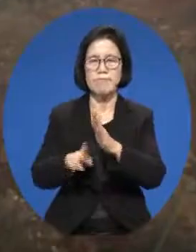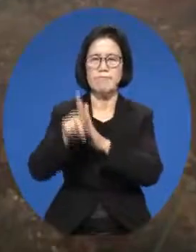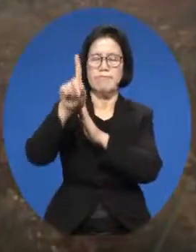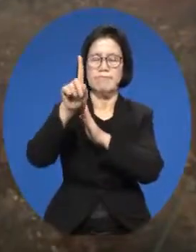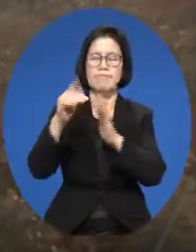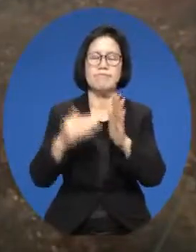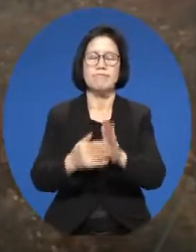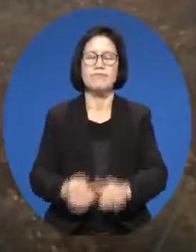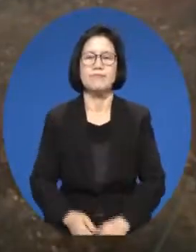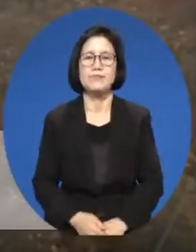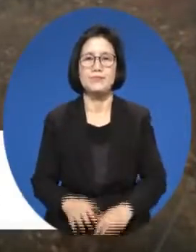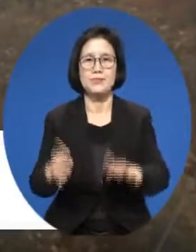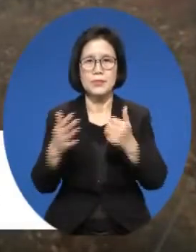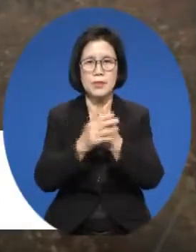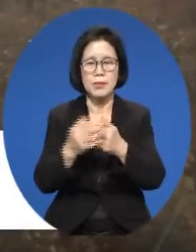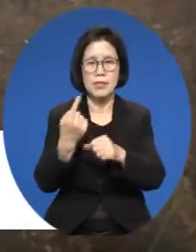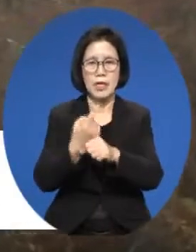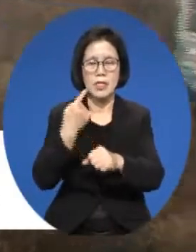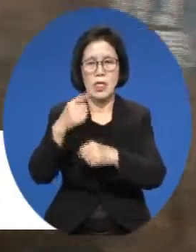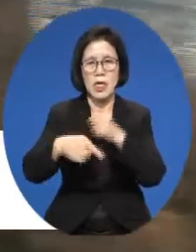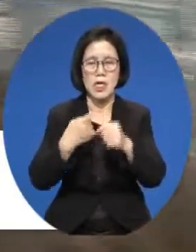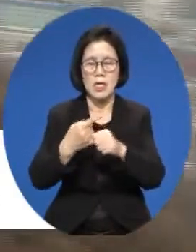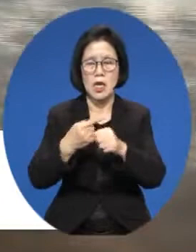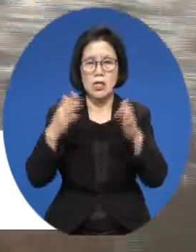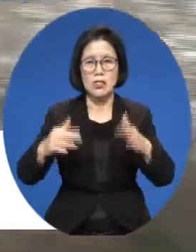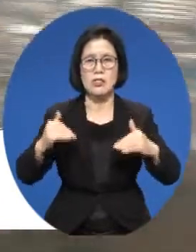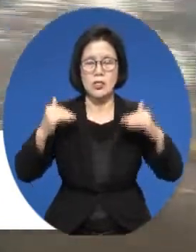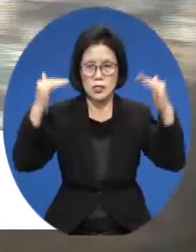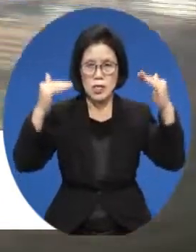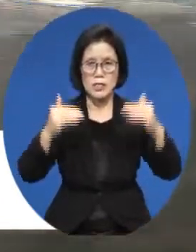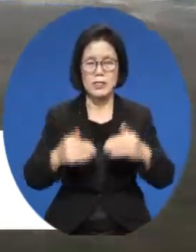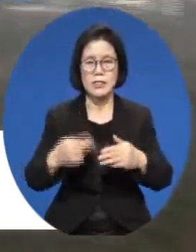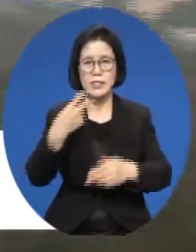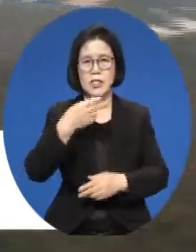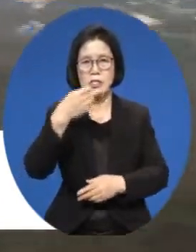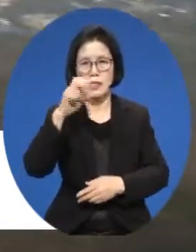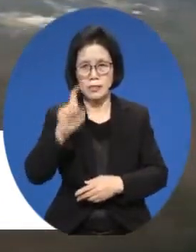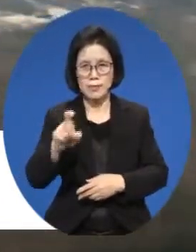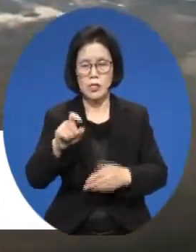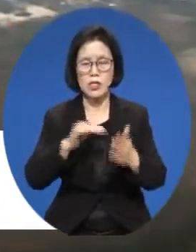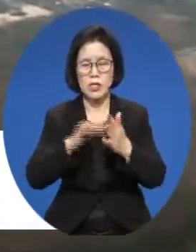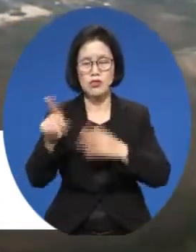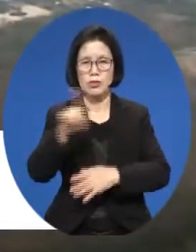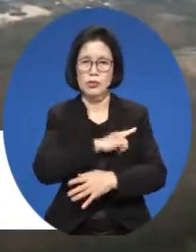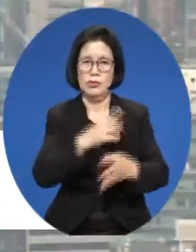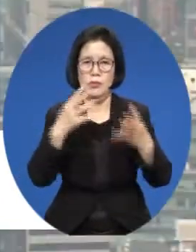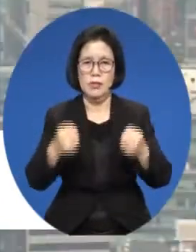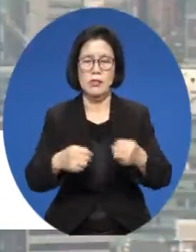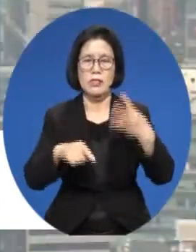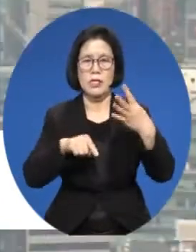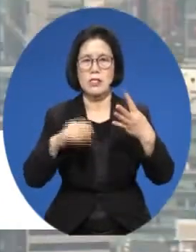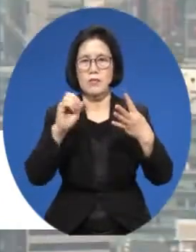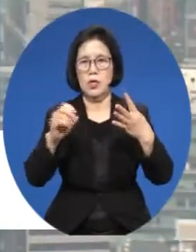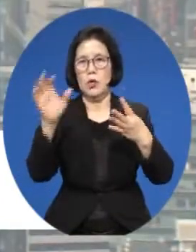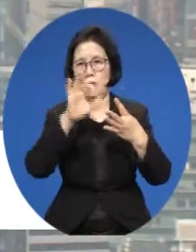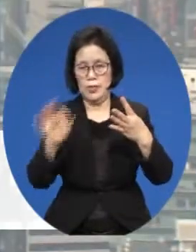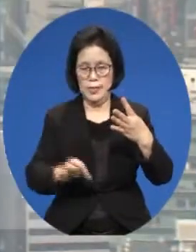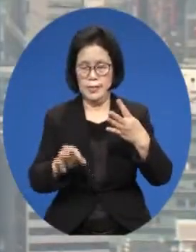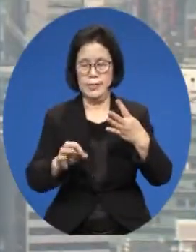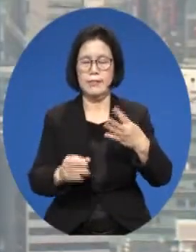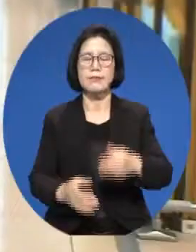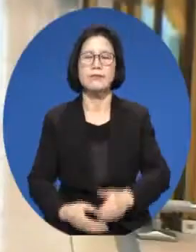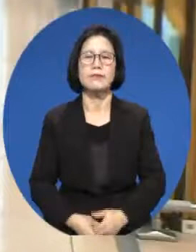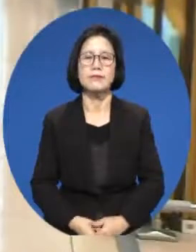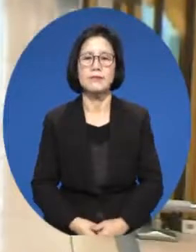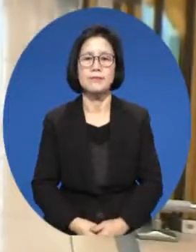것입니다. 이로써 지난해 연간 GDP 성장률은 2010년 이후 가장 높은 4.0%를 기록하게